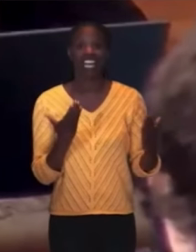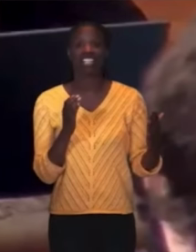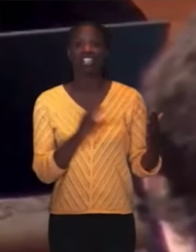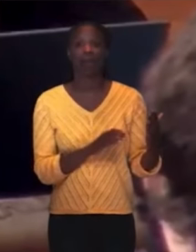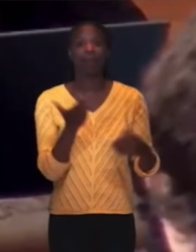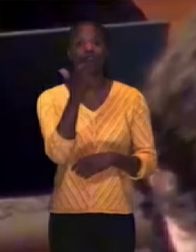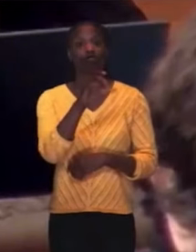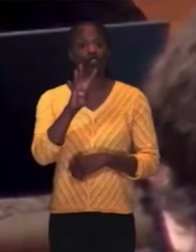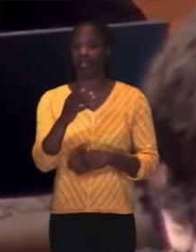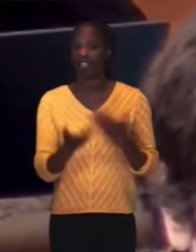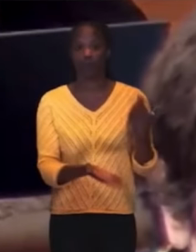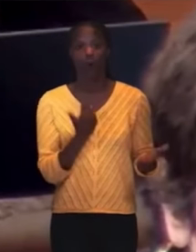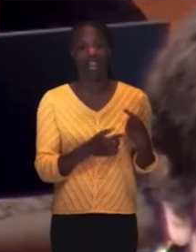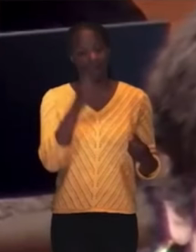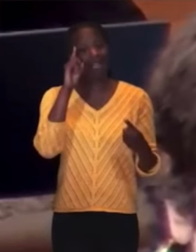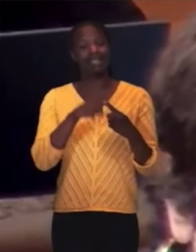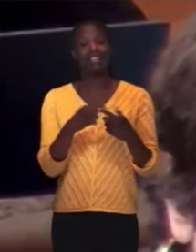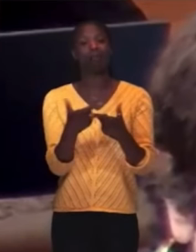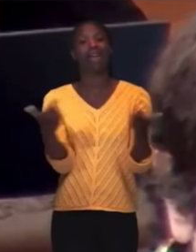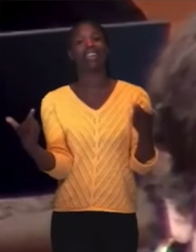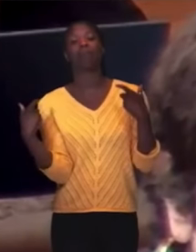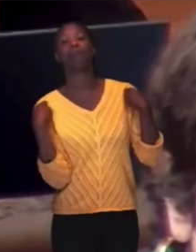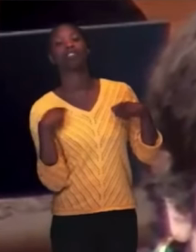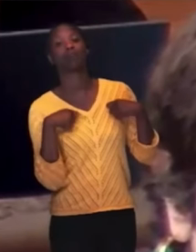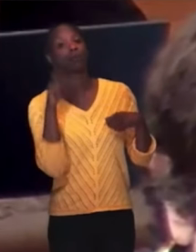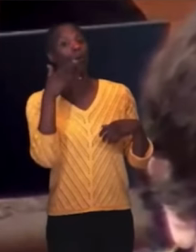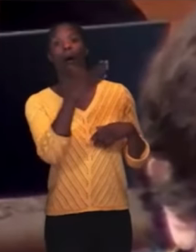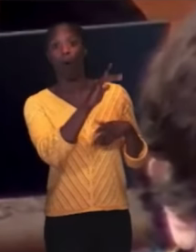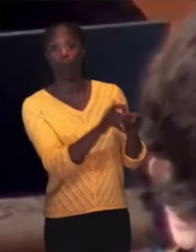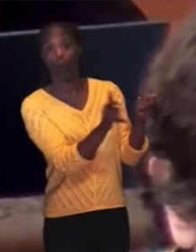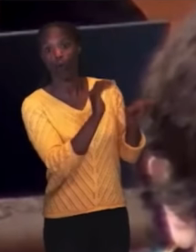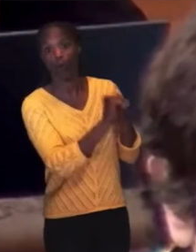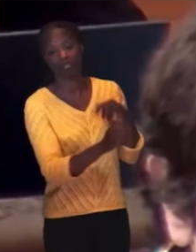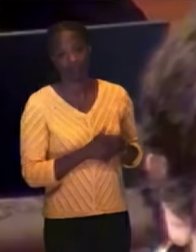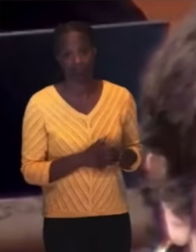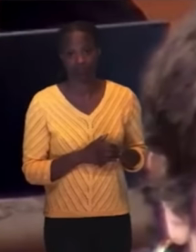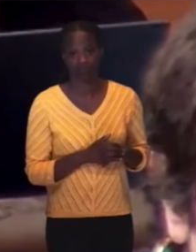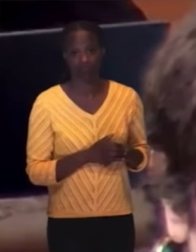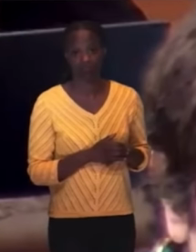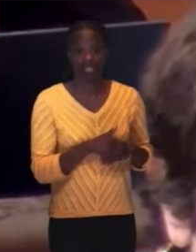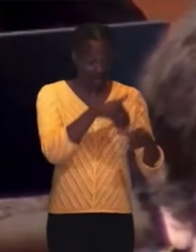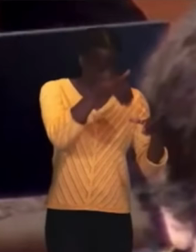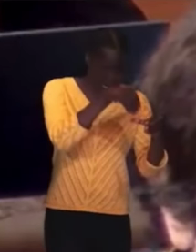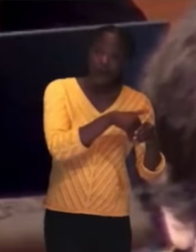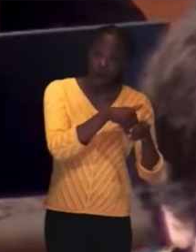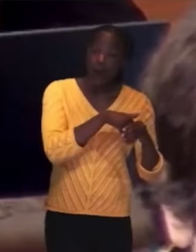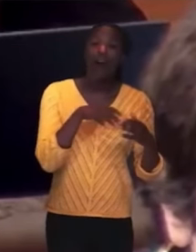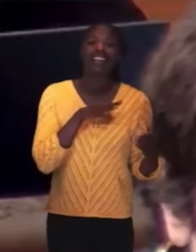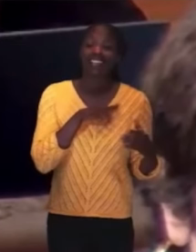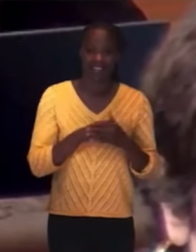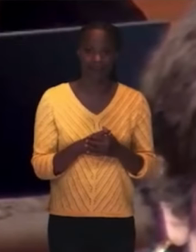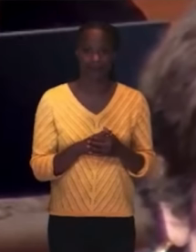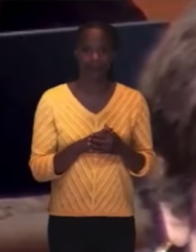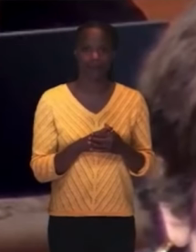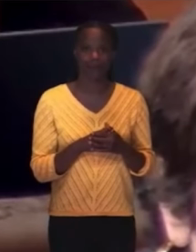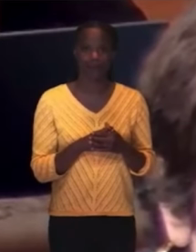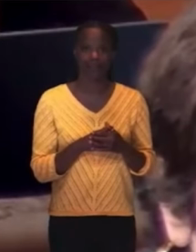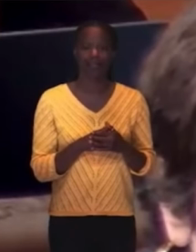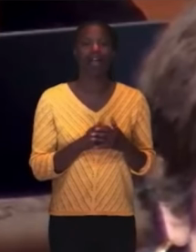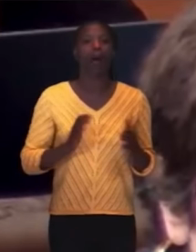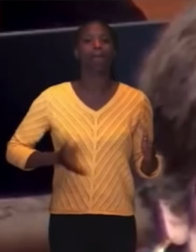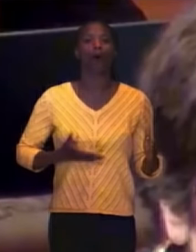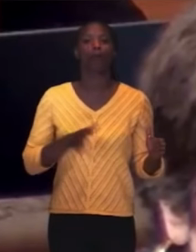204 des dépenses d'équipement, parce que c'est d'autres qui les réalisent à notre place, et qu'on y intègre notamment l'attribution de compensation que l'on verse chaque année à Bordeaux